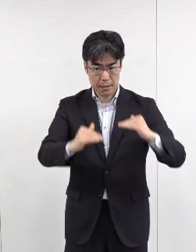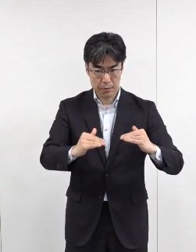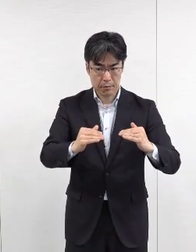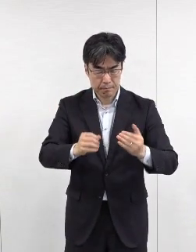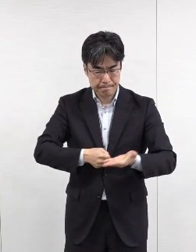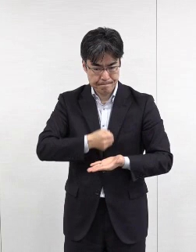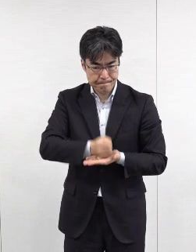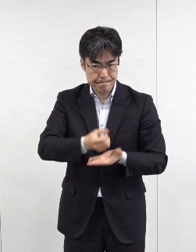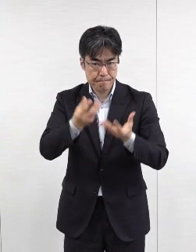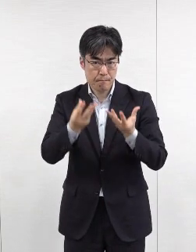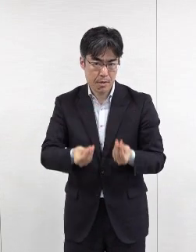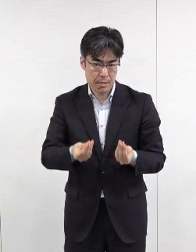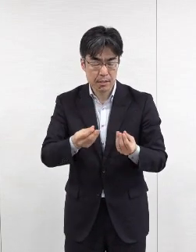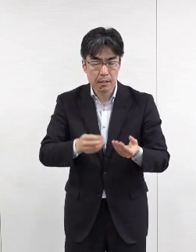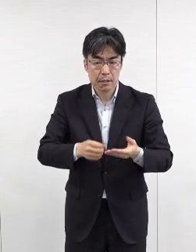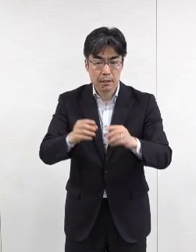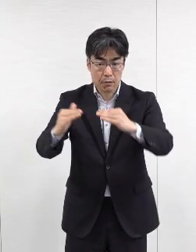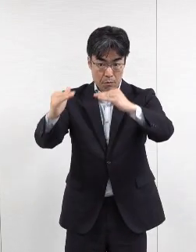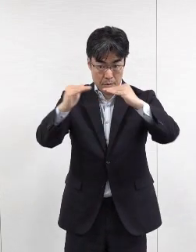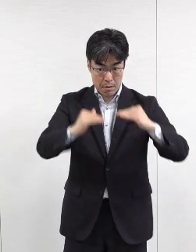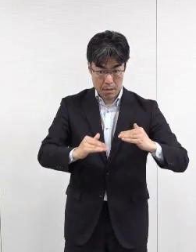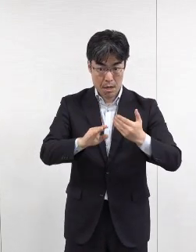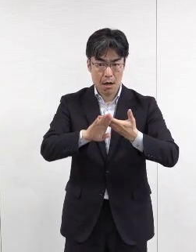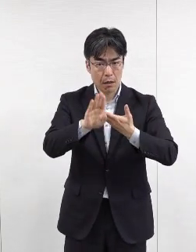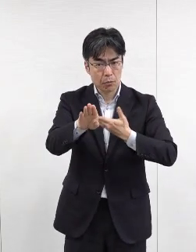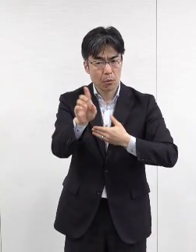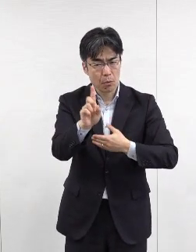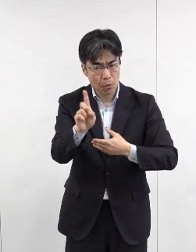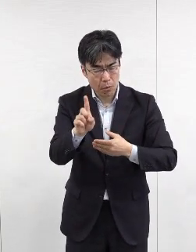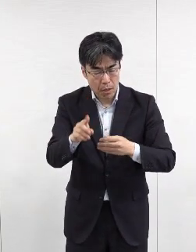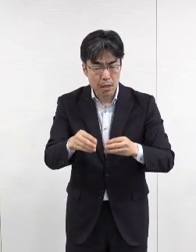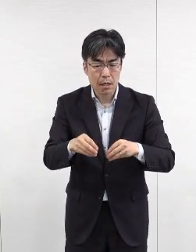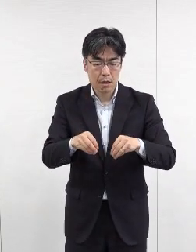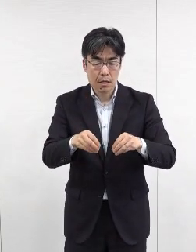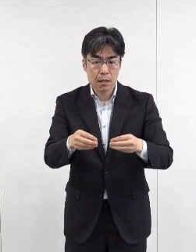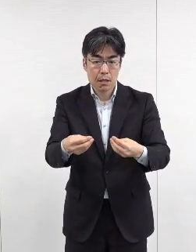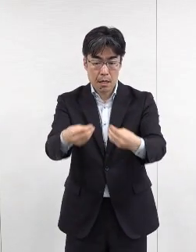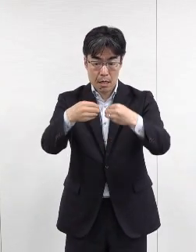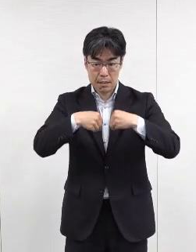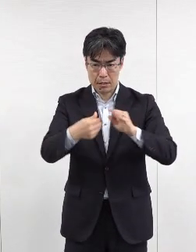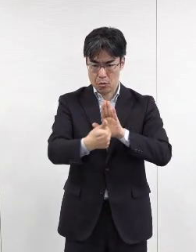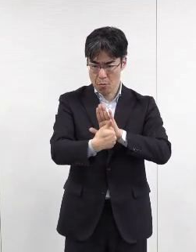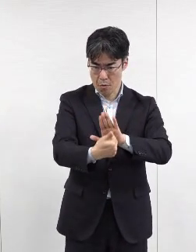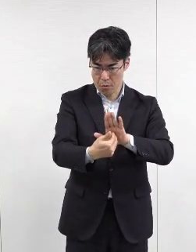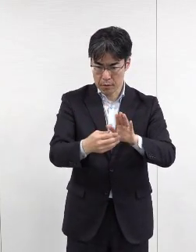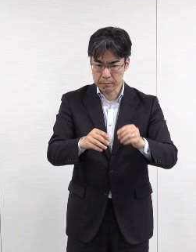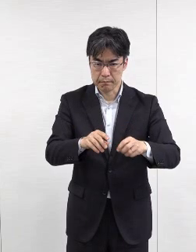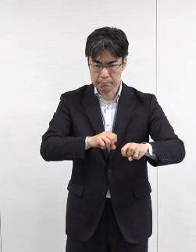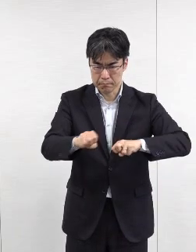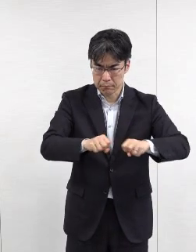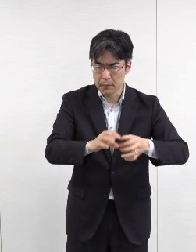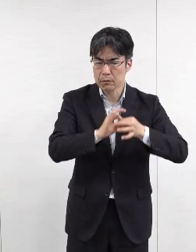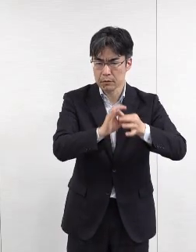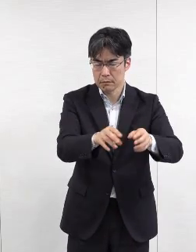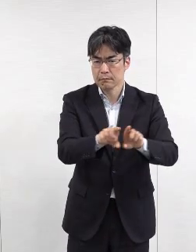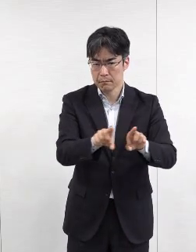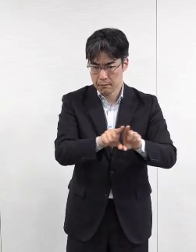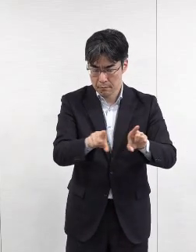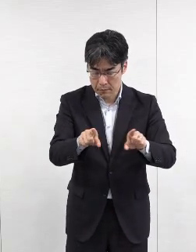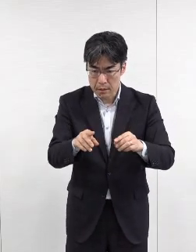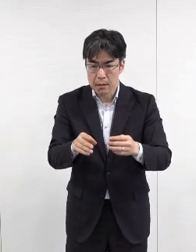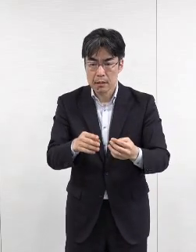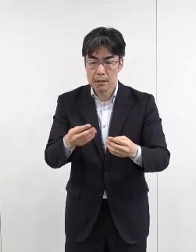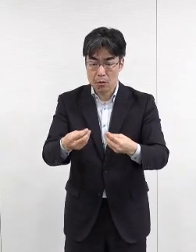ましたこの引き下げにより感染予防対策は講じつつも感染者